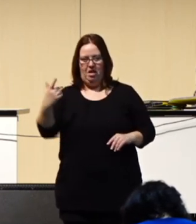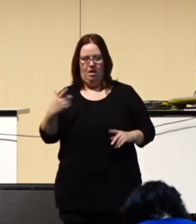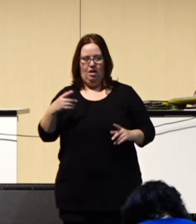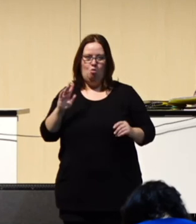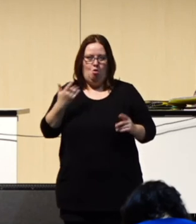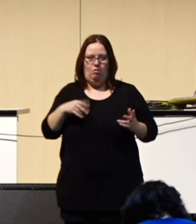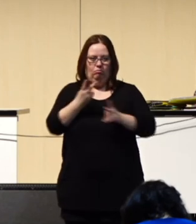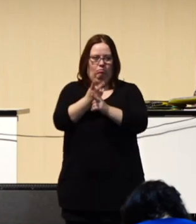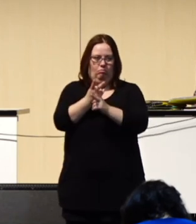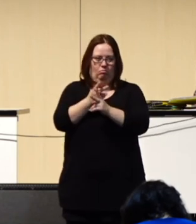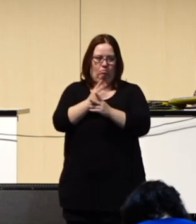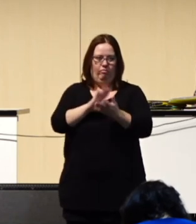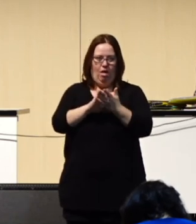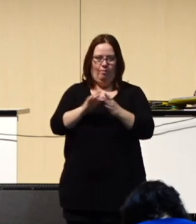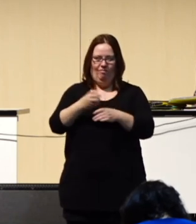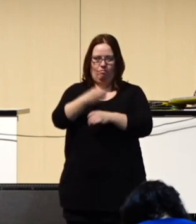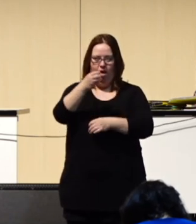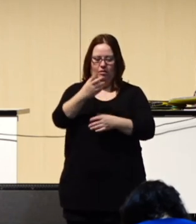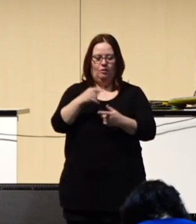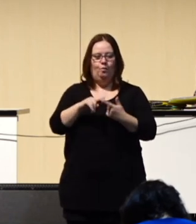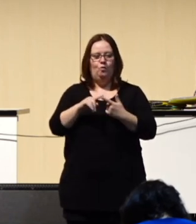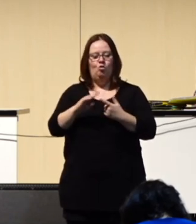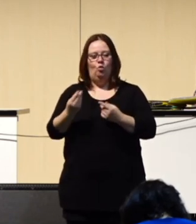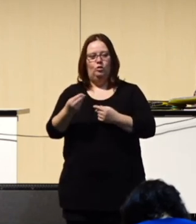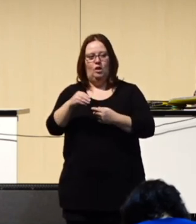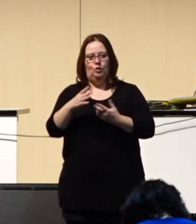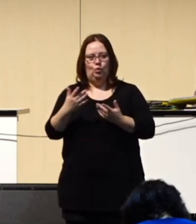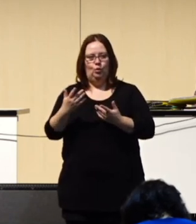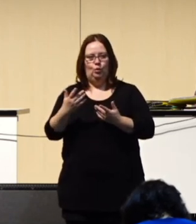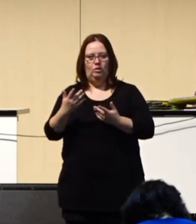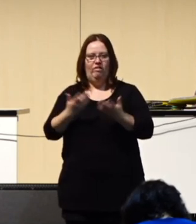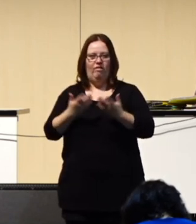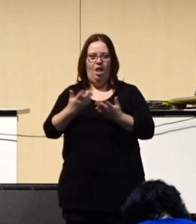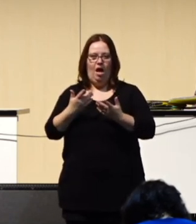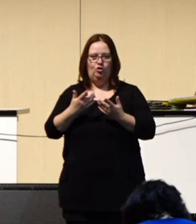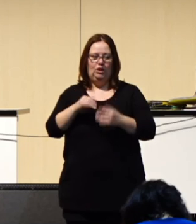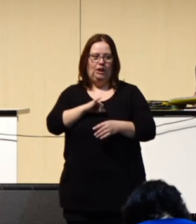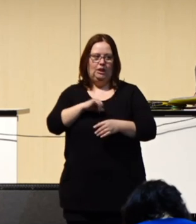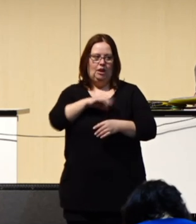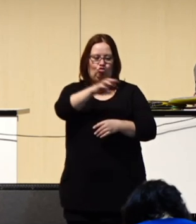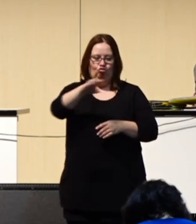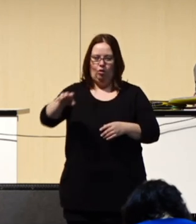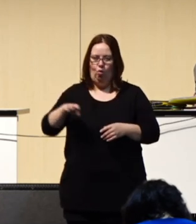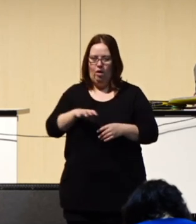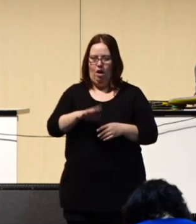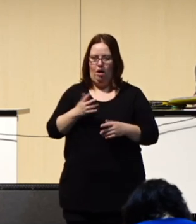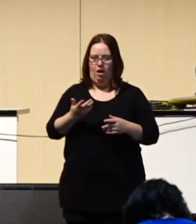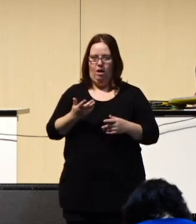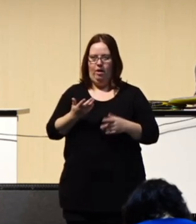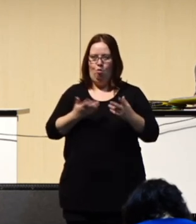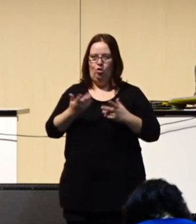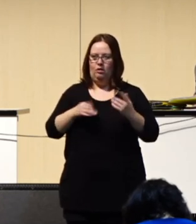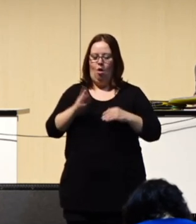die uns gar nicht. Und es geht nur darum, wo gibt es vielleicht interessante Standorte, mit denen man